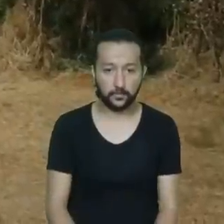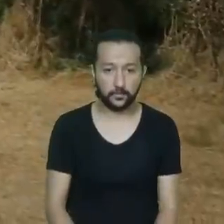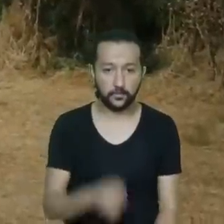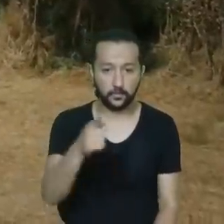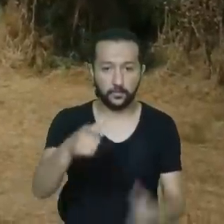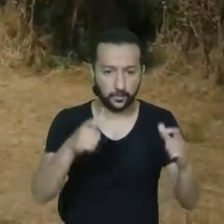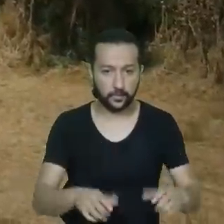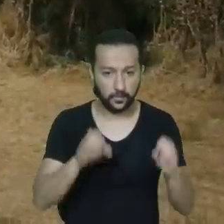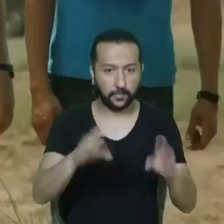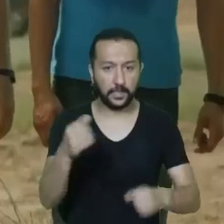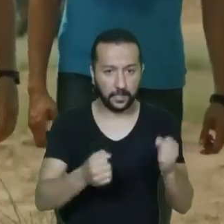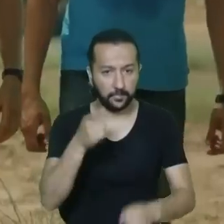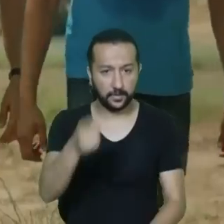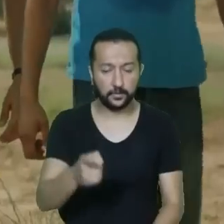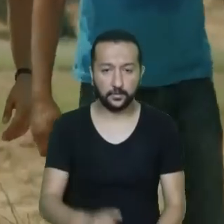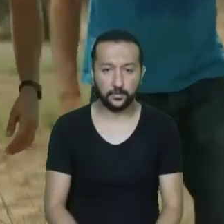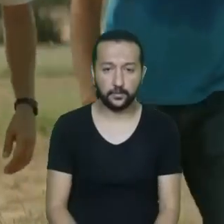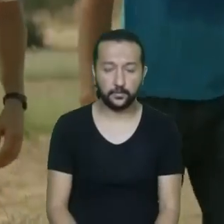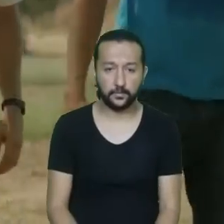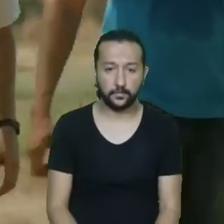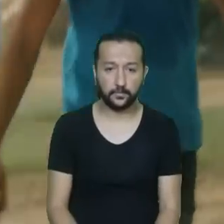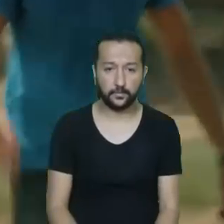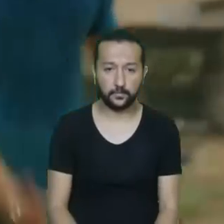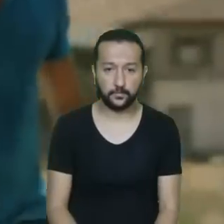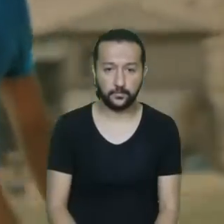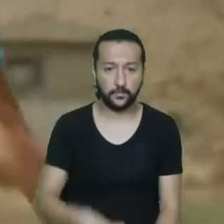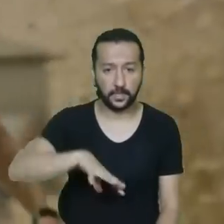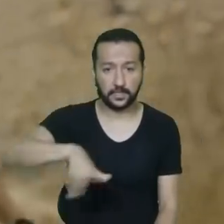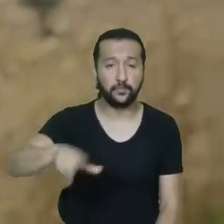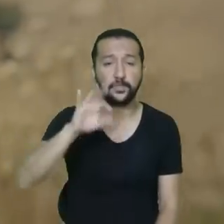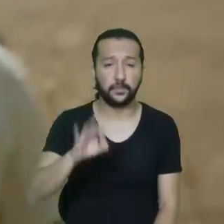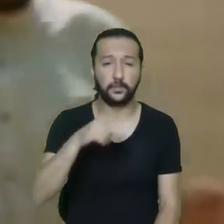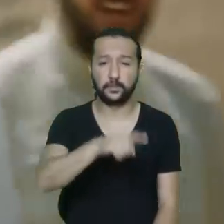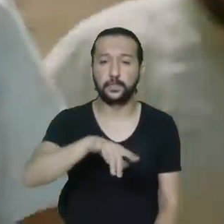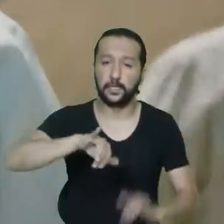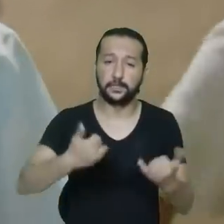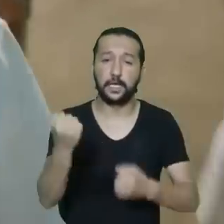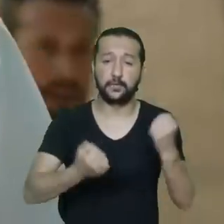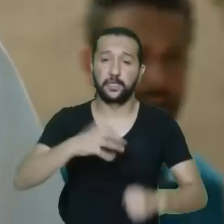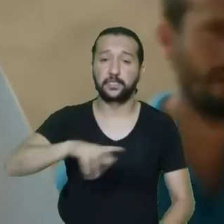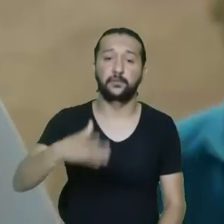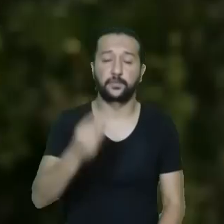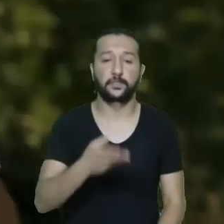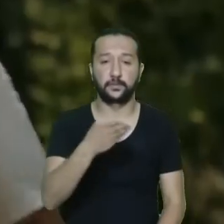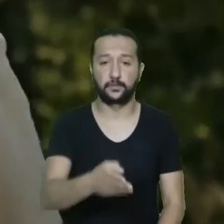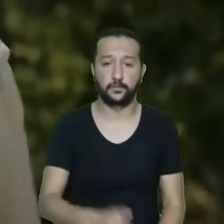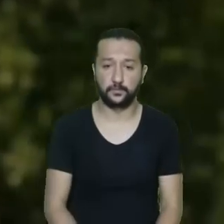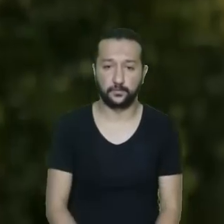Lan burada bıraktık ya arabayı. Arabanın olduğu çayırlık boş. Çalmışlar. Arabayı çalmışlar.